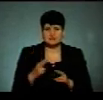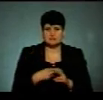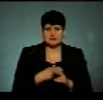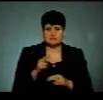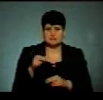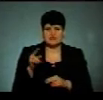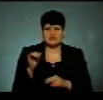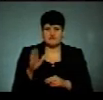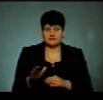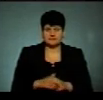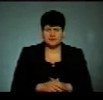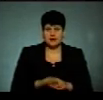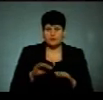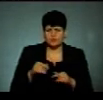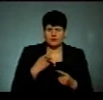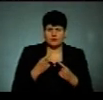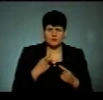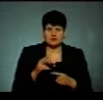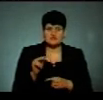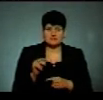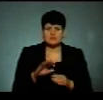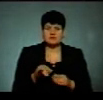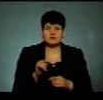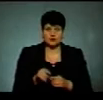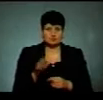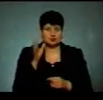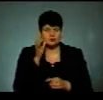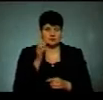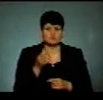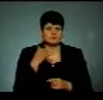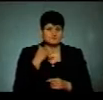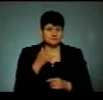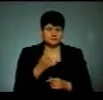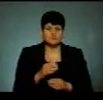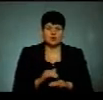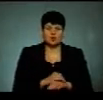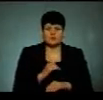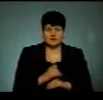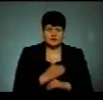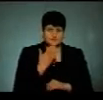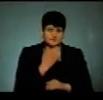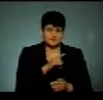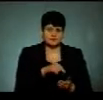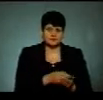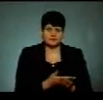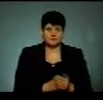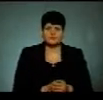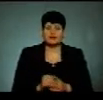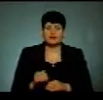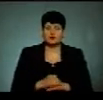ПДВ. Давайте про ці цифри ми поговоримо після того, як почуємо телефонний дзвіночок. Доброго вечора, будь ласка, запитуйте.